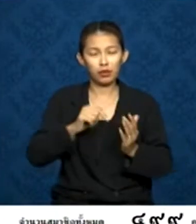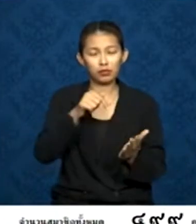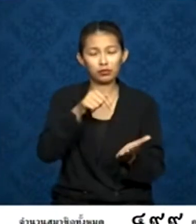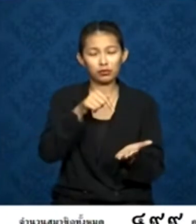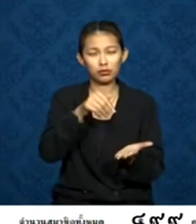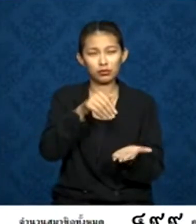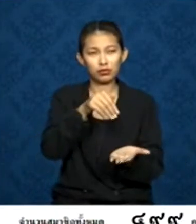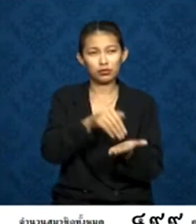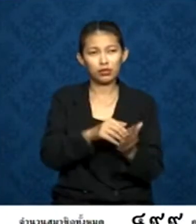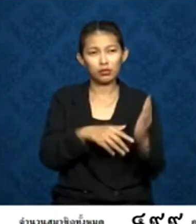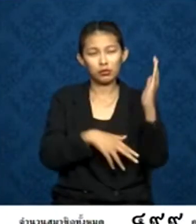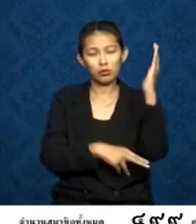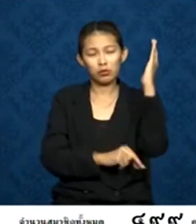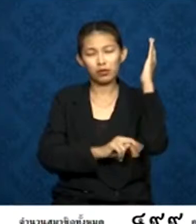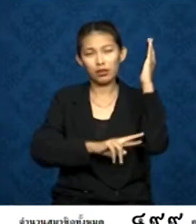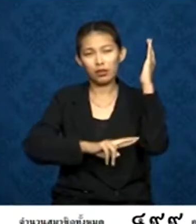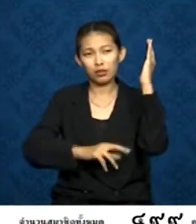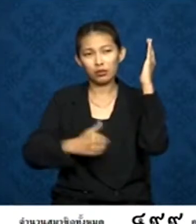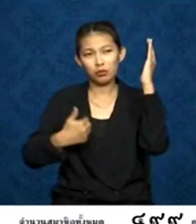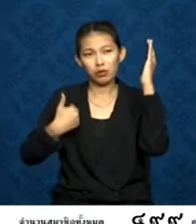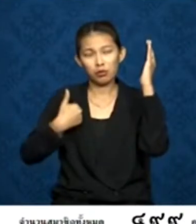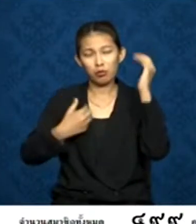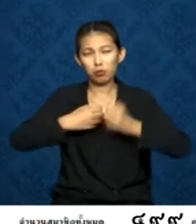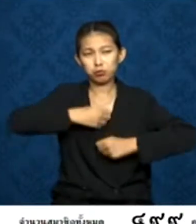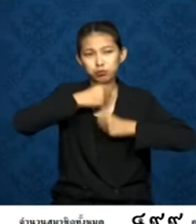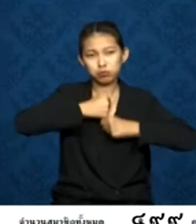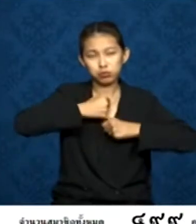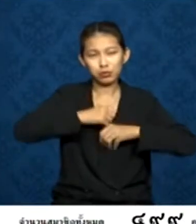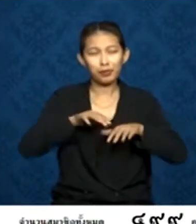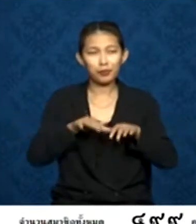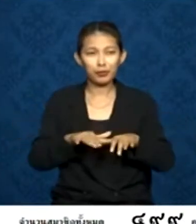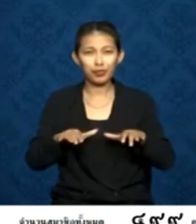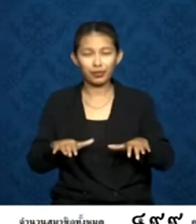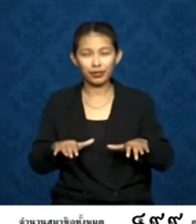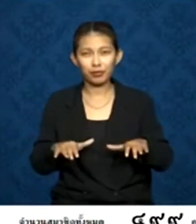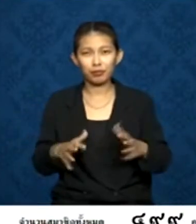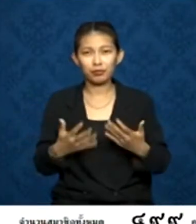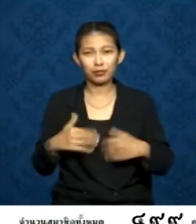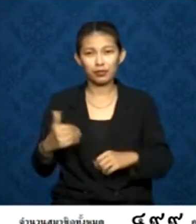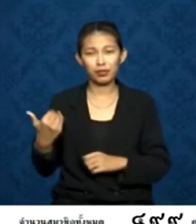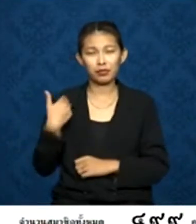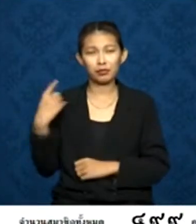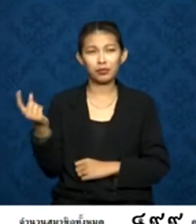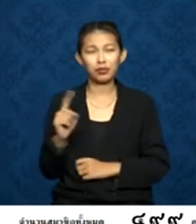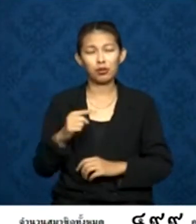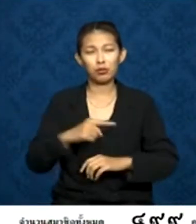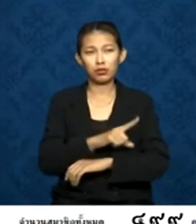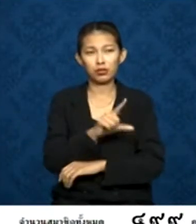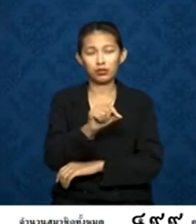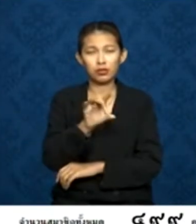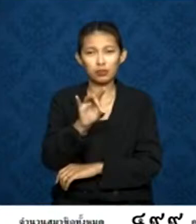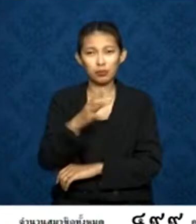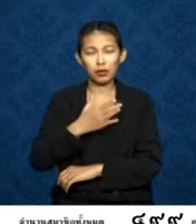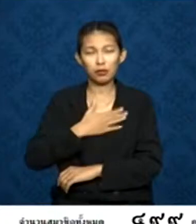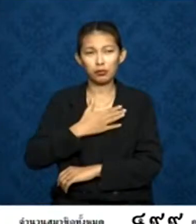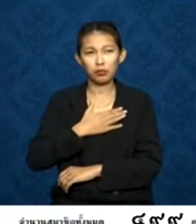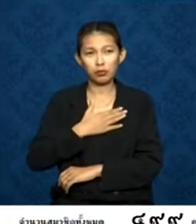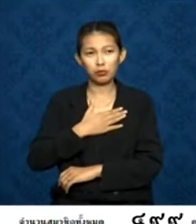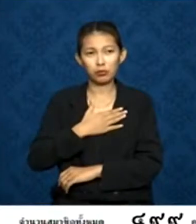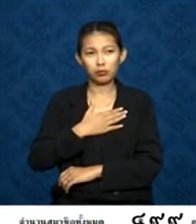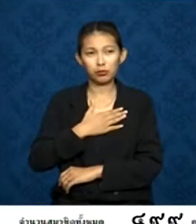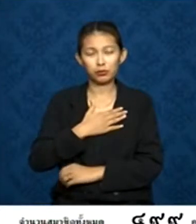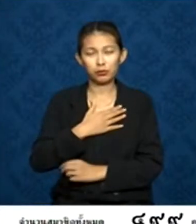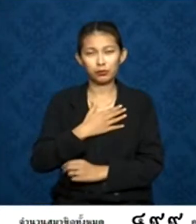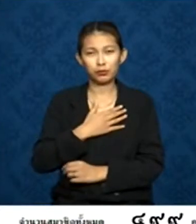หน้าหลาทิวาด ปีทั้งผู้สูงยุ เด็กและต่อมาในวนที่ 28 กัผม ได้เดินทาง